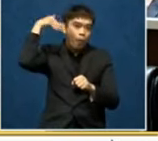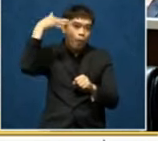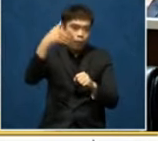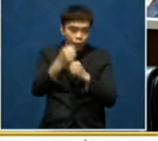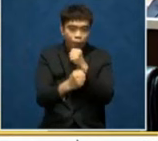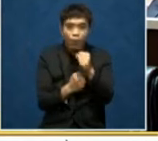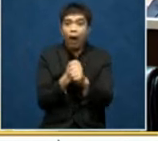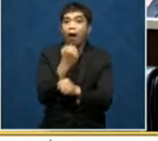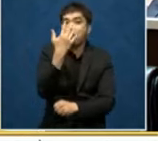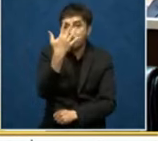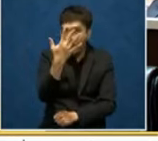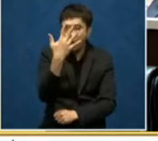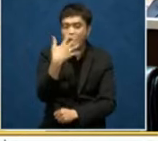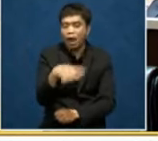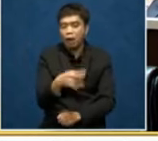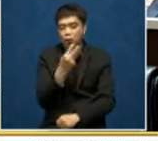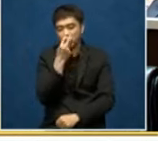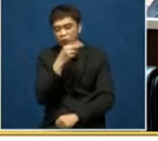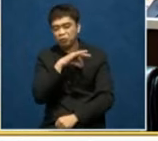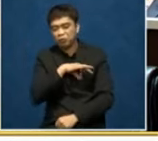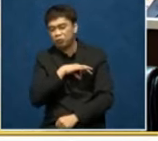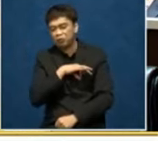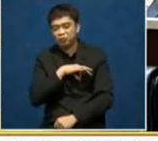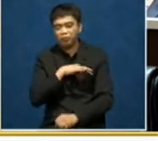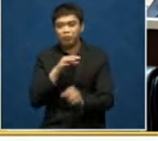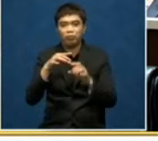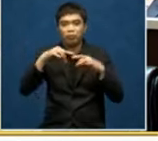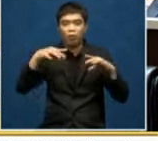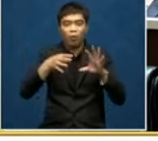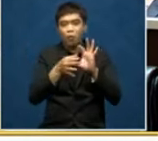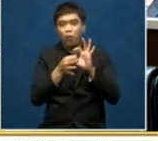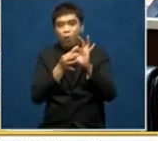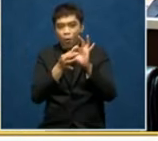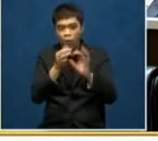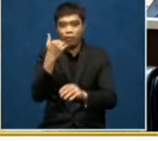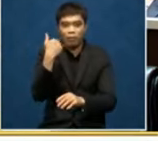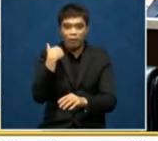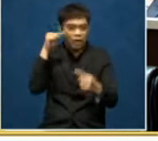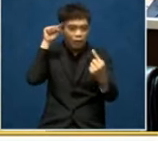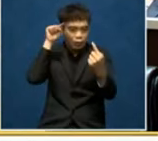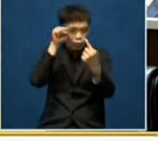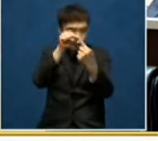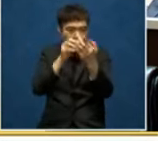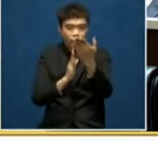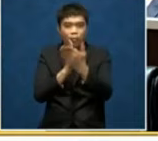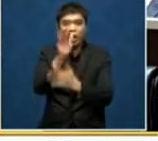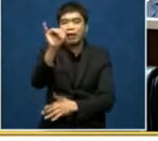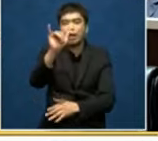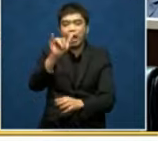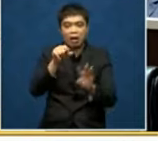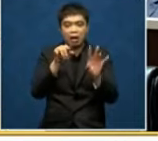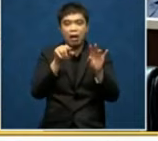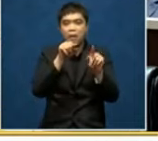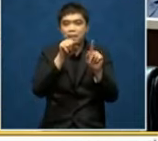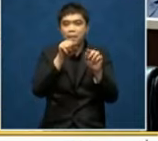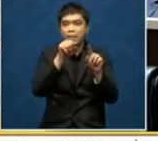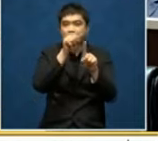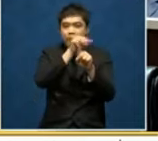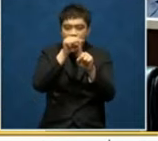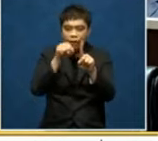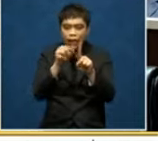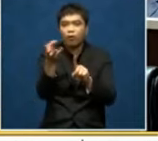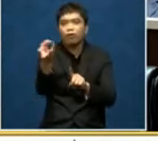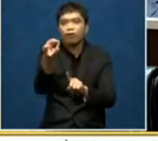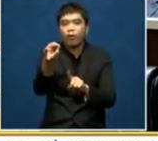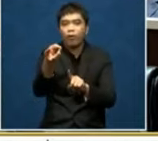ยังมีความน่าเป็นห่วงนะคะอาจจะยังไม่ได้บรรลุแม้กระทั่งคิดเป็นเปอร์เซ็นต์ออกมาดิฉันถือว่าน้อยมากนะคะต้องกราบขอบพระคุณค่ะ